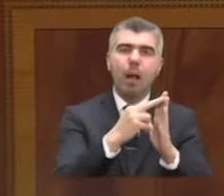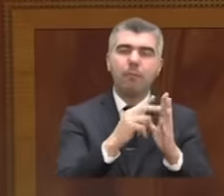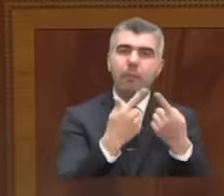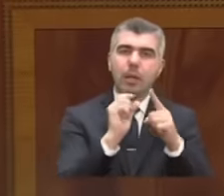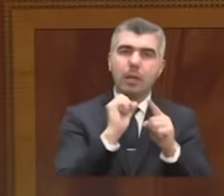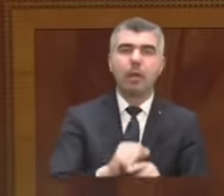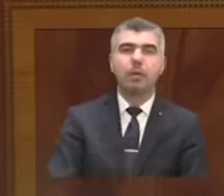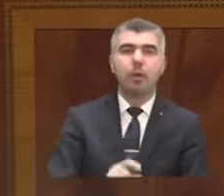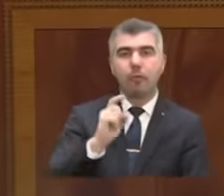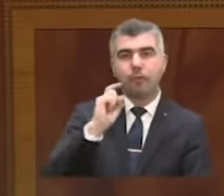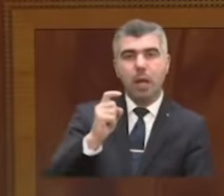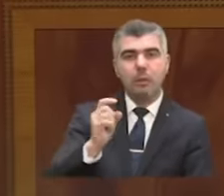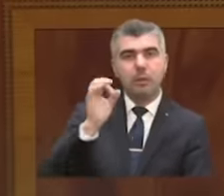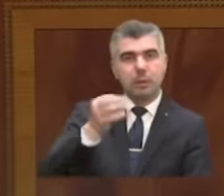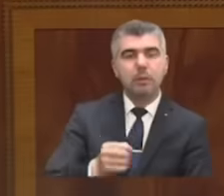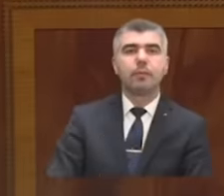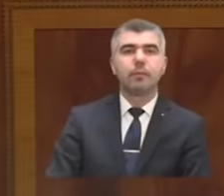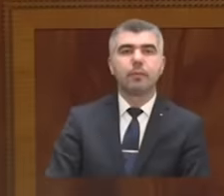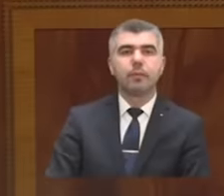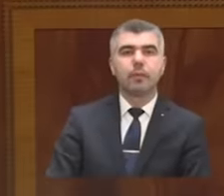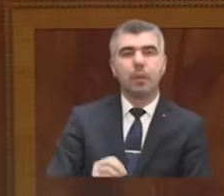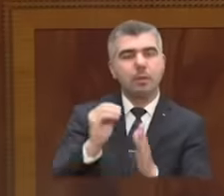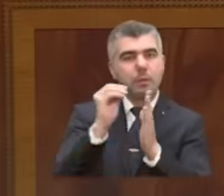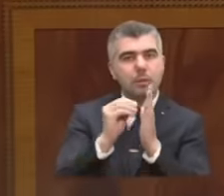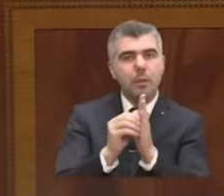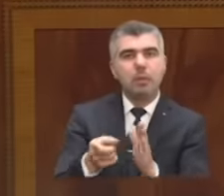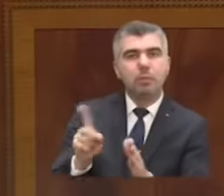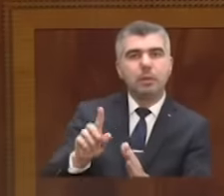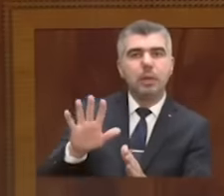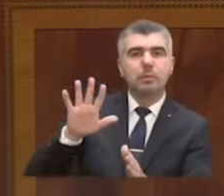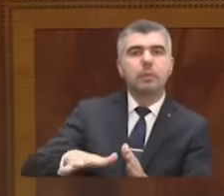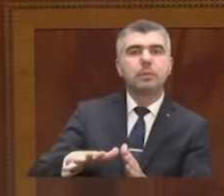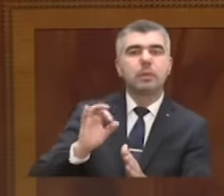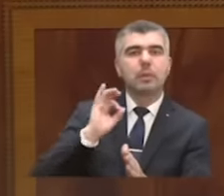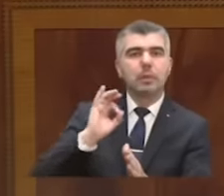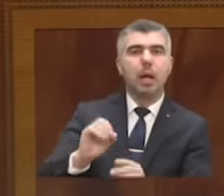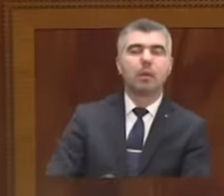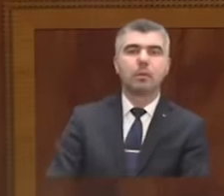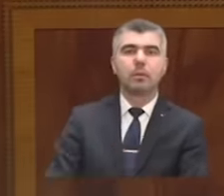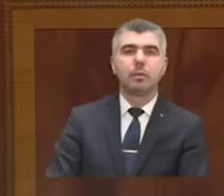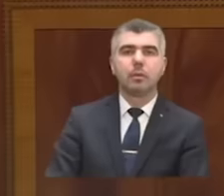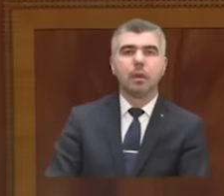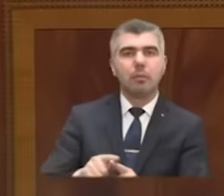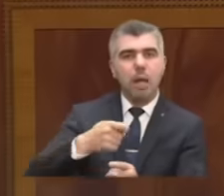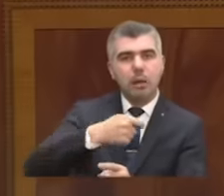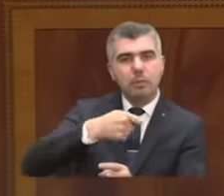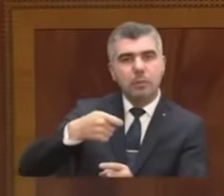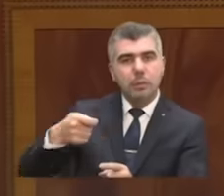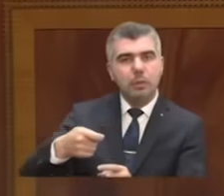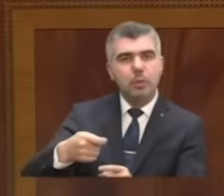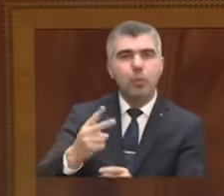بمختلف هيئاتهم ودرجاتهم بمبلغ شهري صاف حدد في 1500